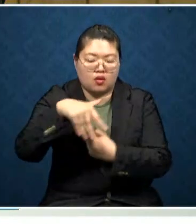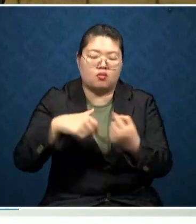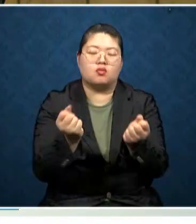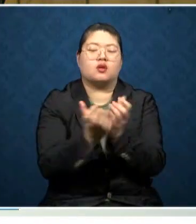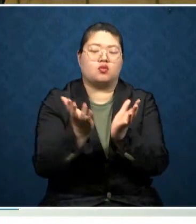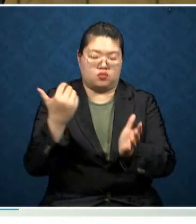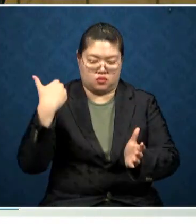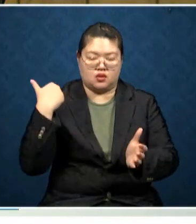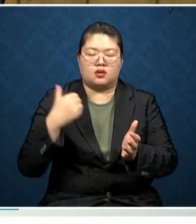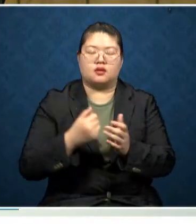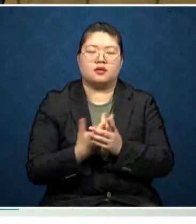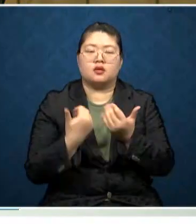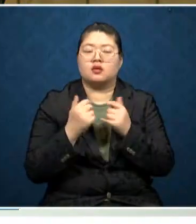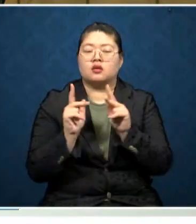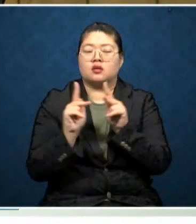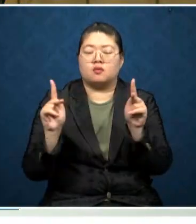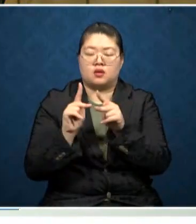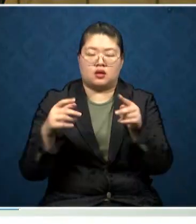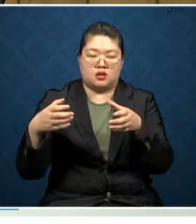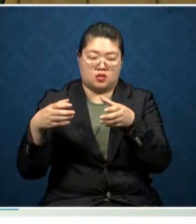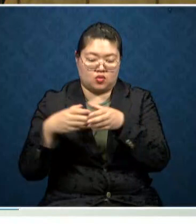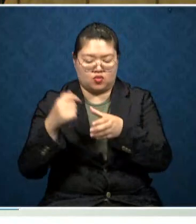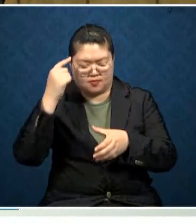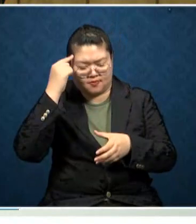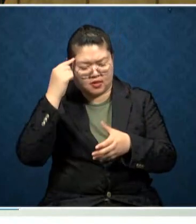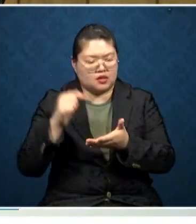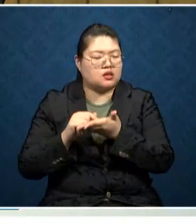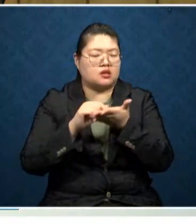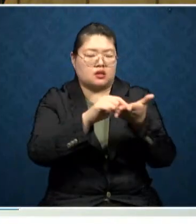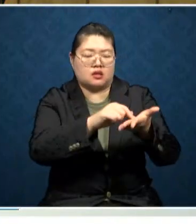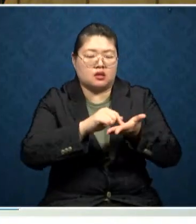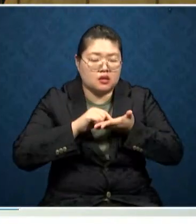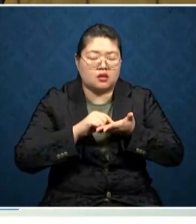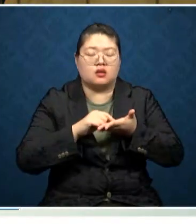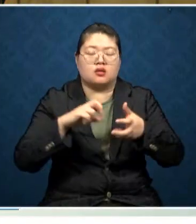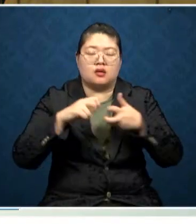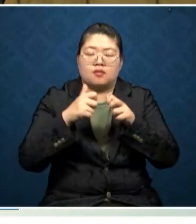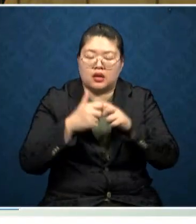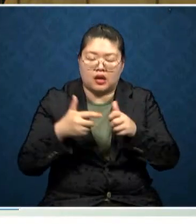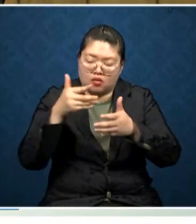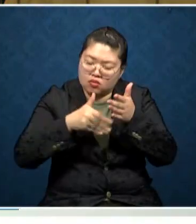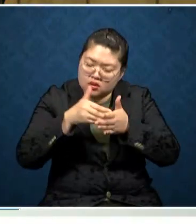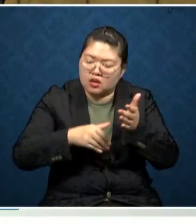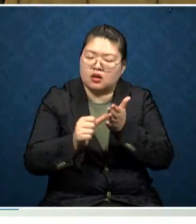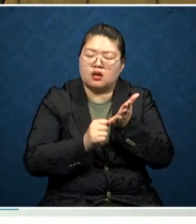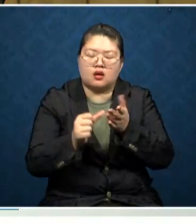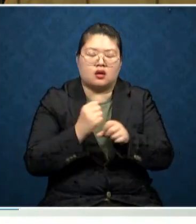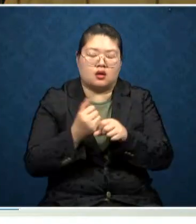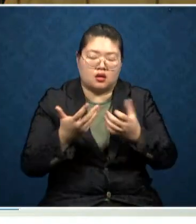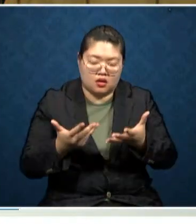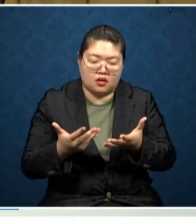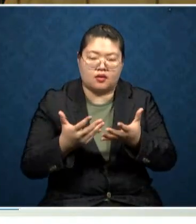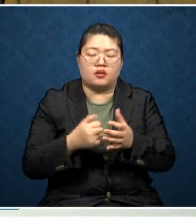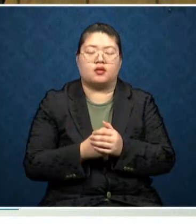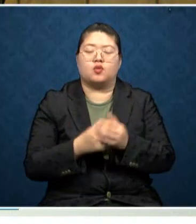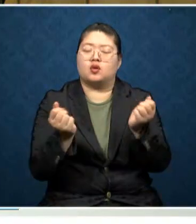ล้อมคณะกรรมาธิการจึงมีข้อเสนอเพื่อแก้ไขปัญหาอุปสรรคดังกล่าวและรองรับผล